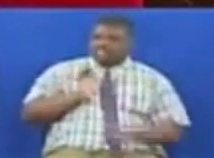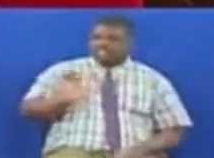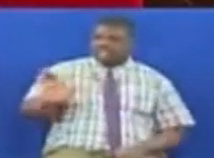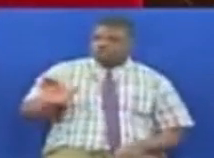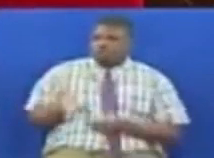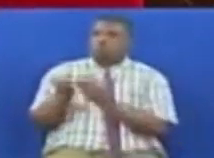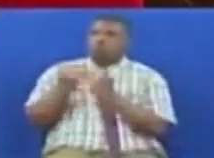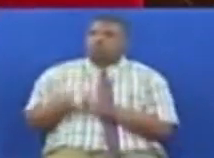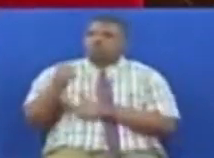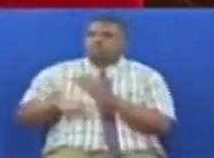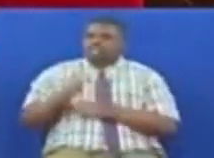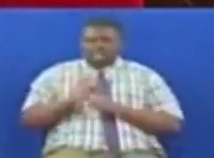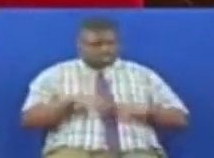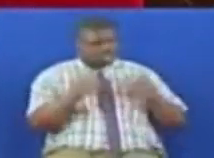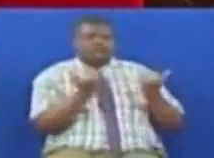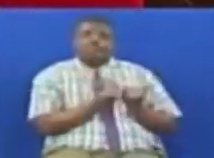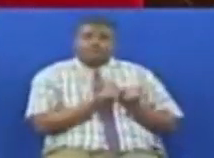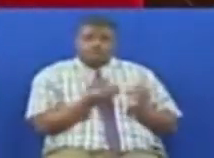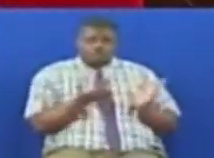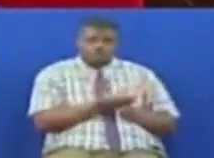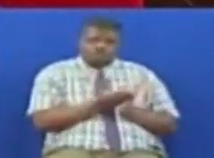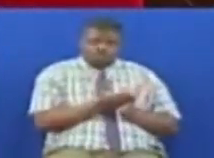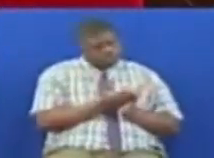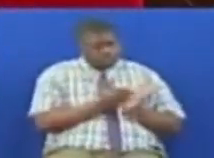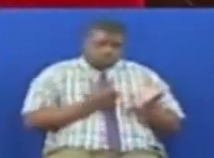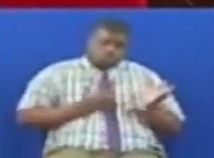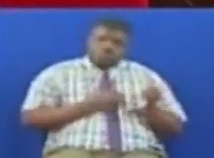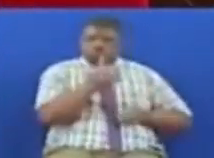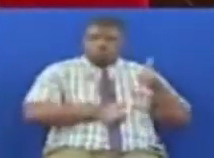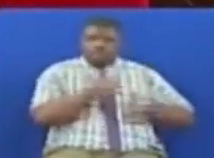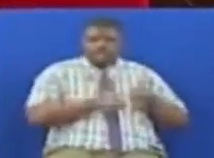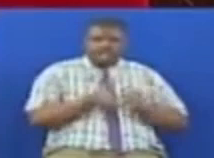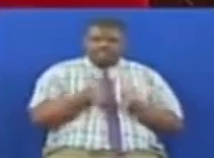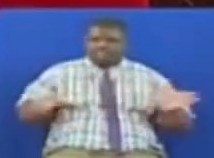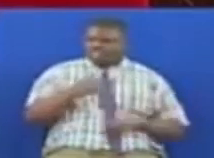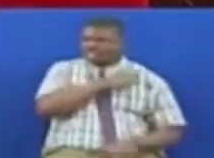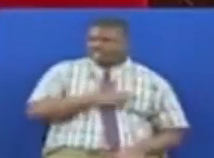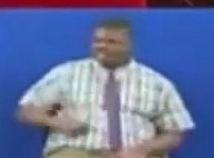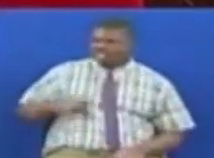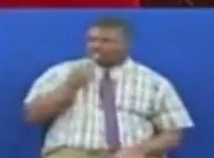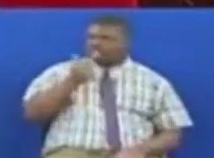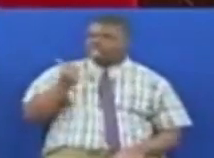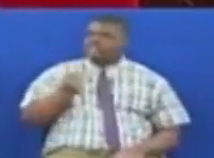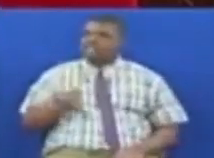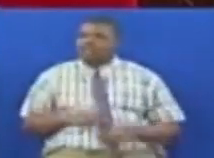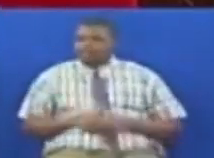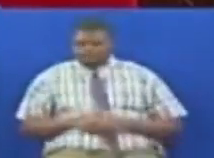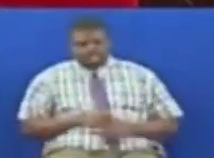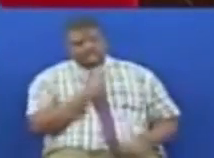huu ndani ya chama kwa kuomba ridhaa ya chama chetu kugombea nafasi ya urais wa Jamhuri ya Muungano wa Tanzania. Mheshimiwa Spika, Naibu